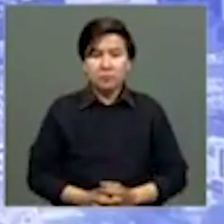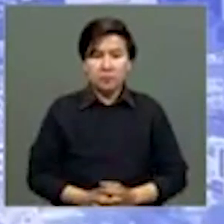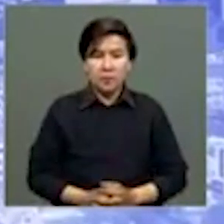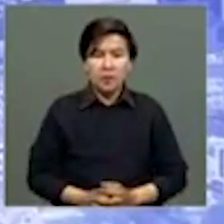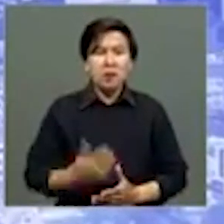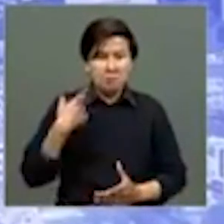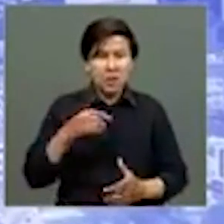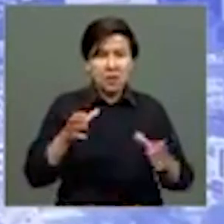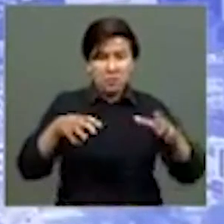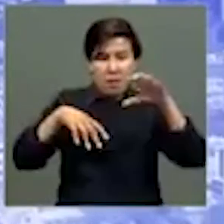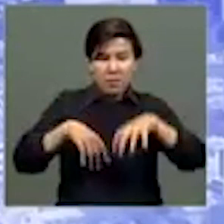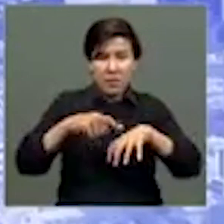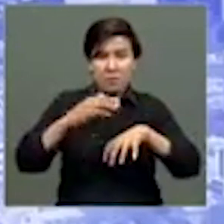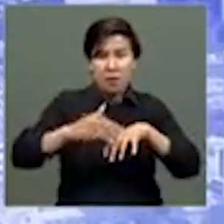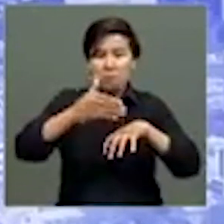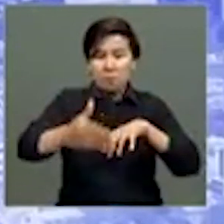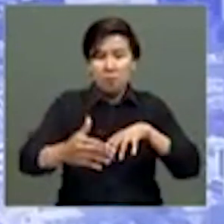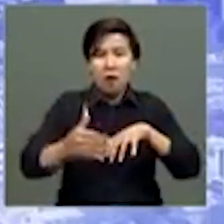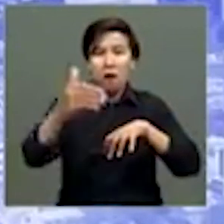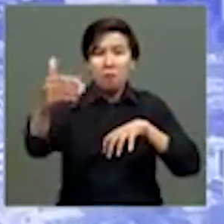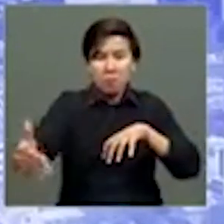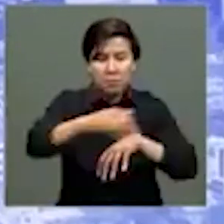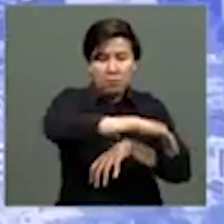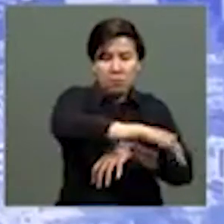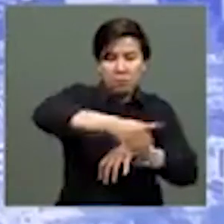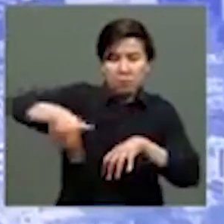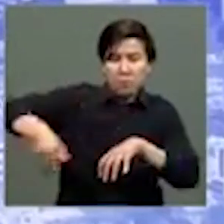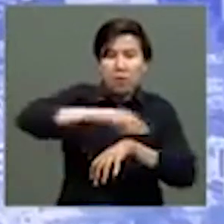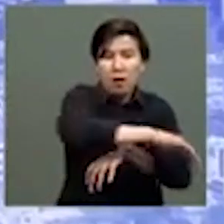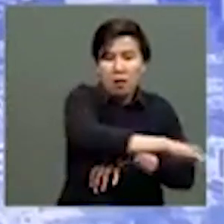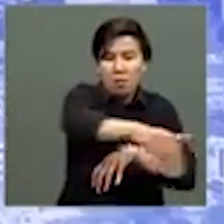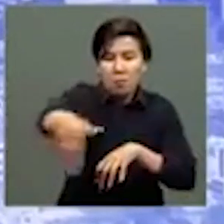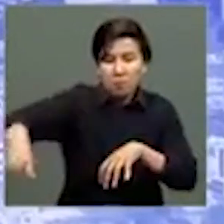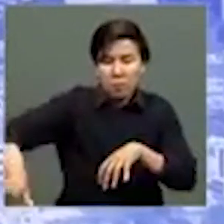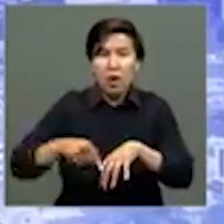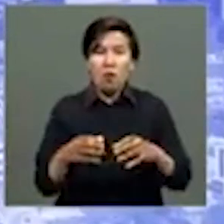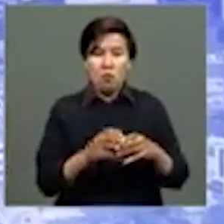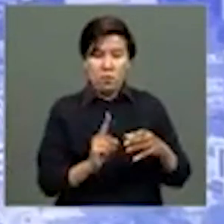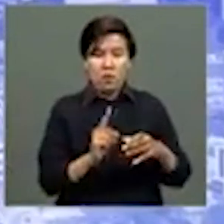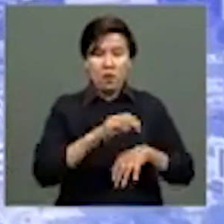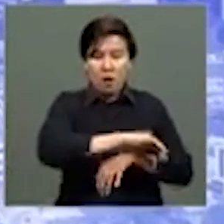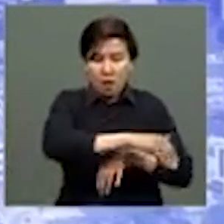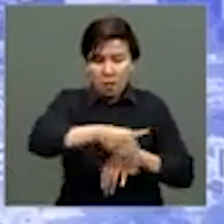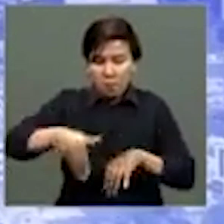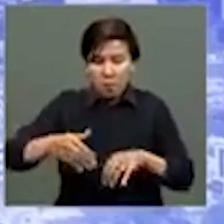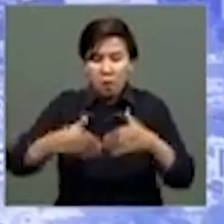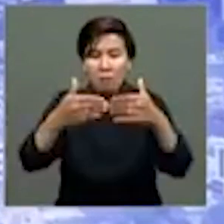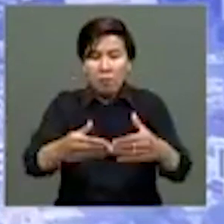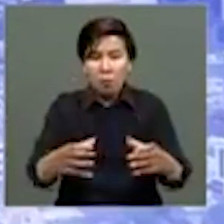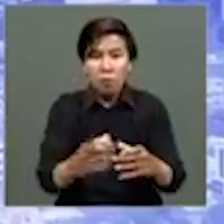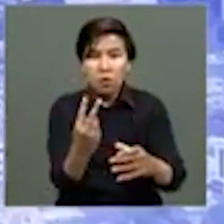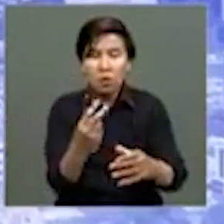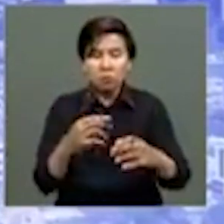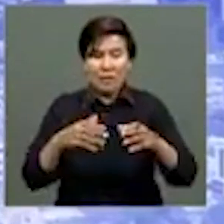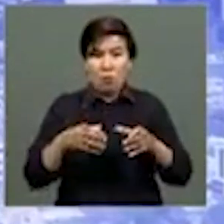2วงที่3คือเราพบการติดเชื้อในกลุ่มที่1และกลุ่มที่1ไม่เกิดการกักตัวไ